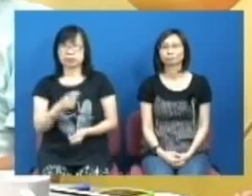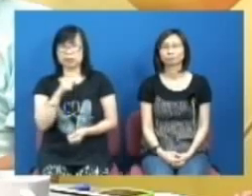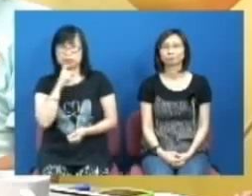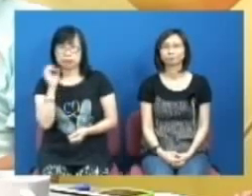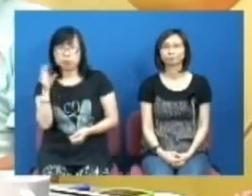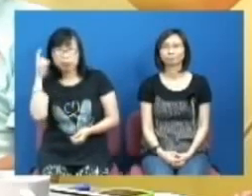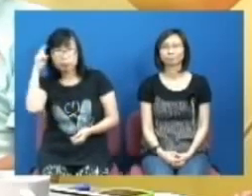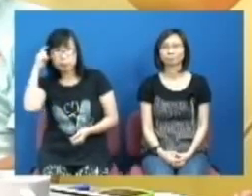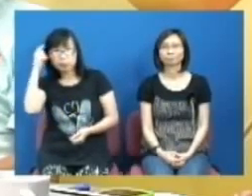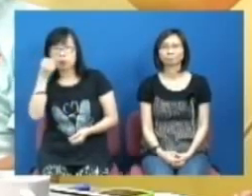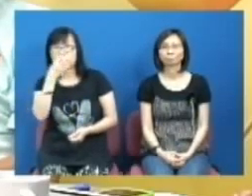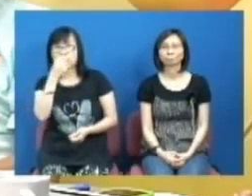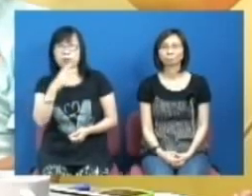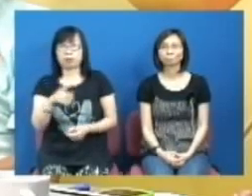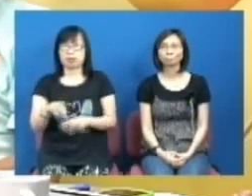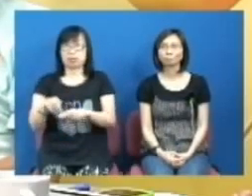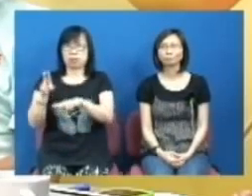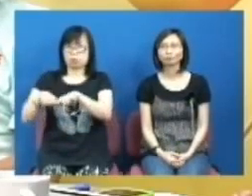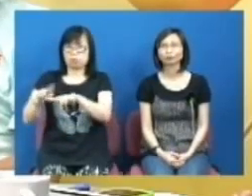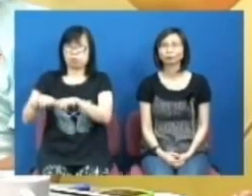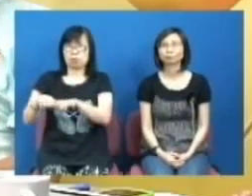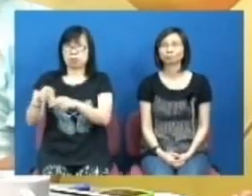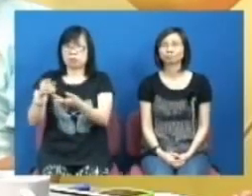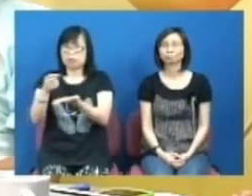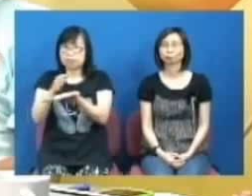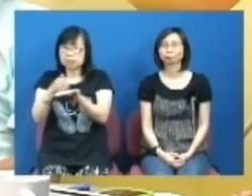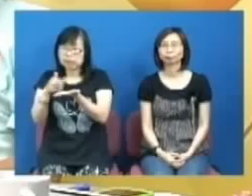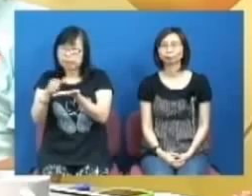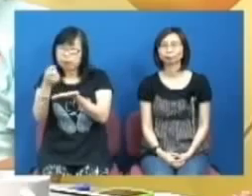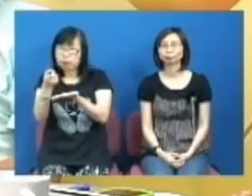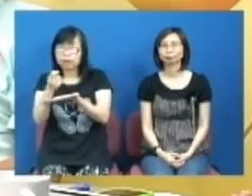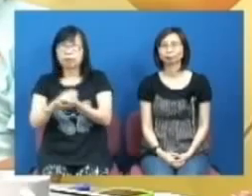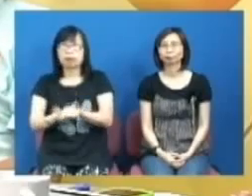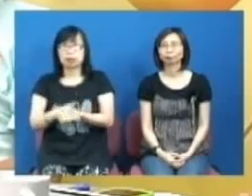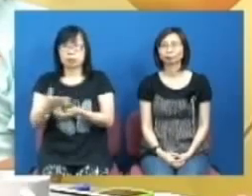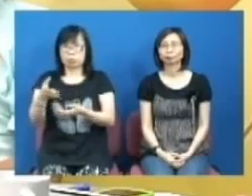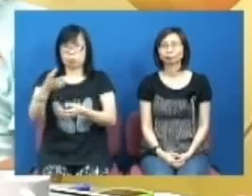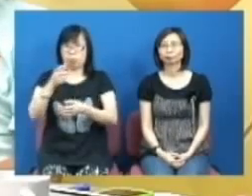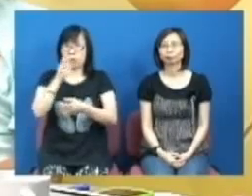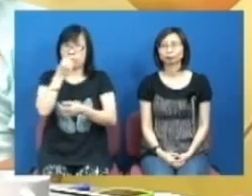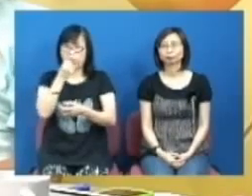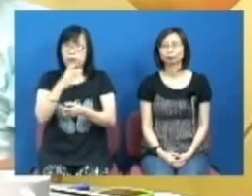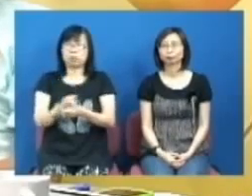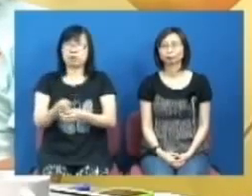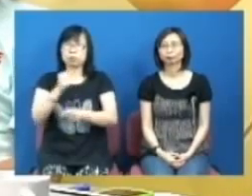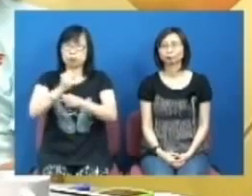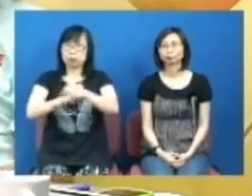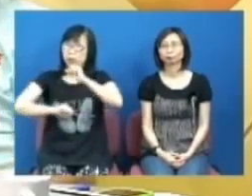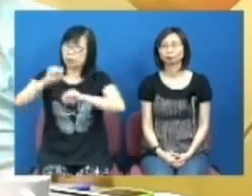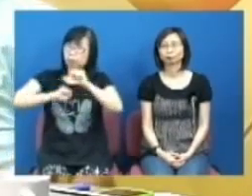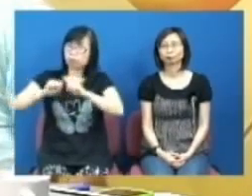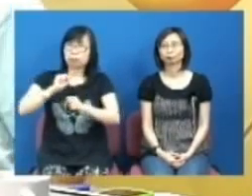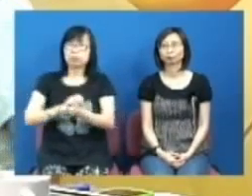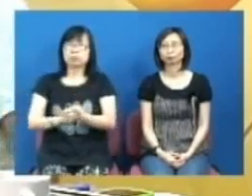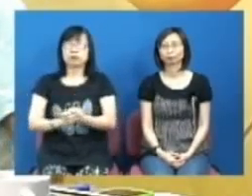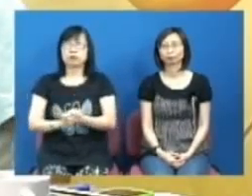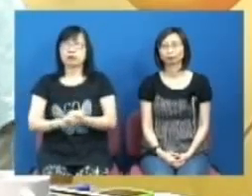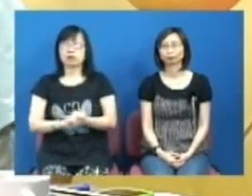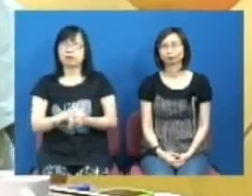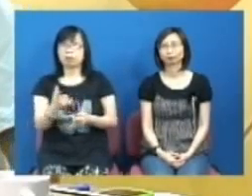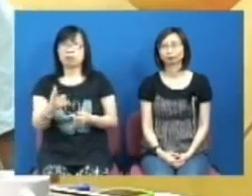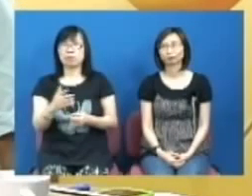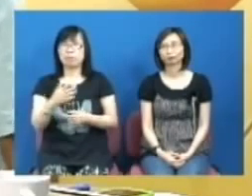香港作為中國嘅一部分，你喺香港搞民主運動嘅任何嘅